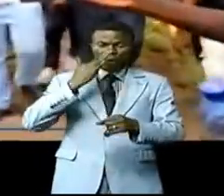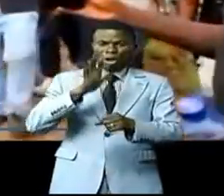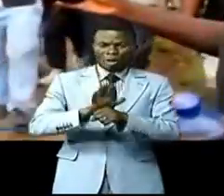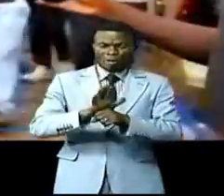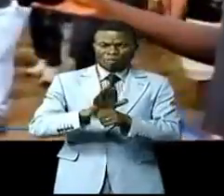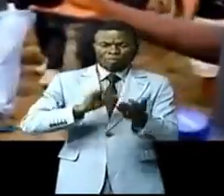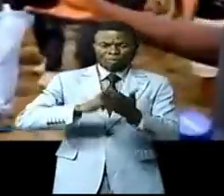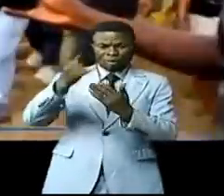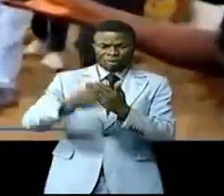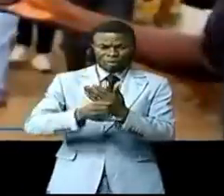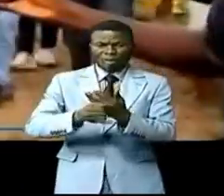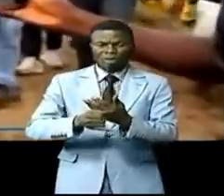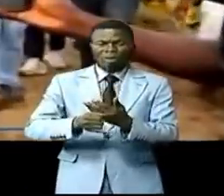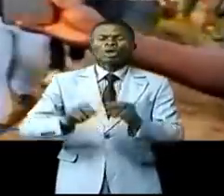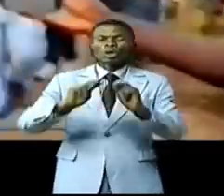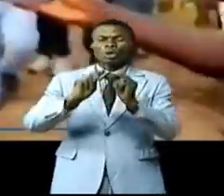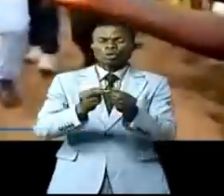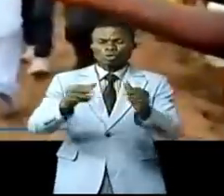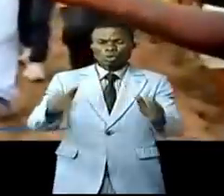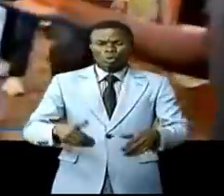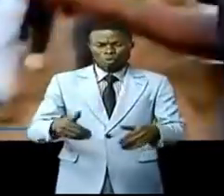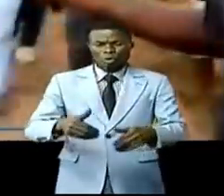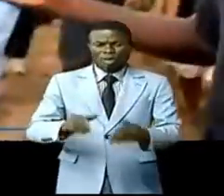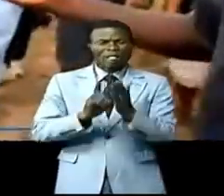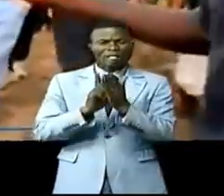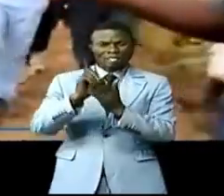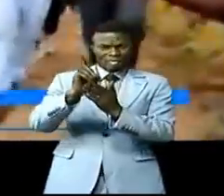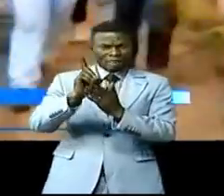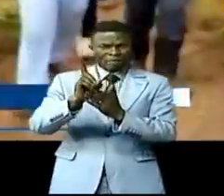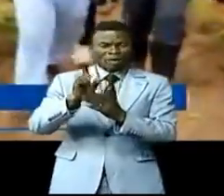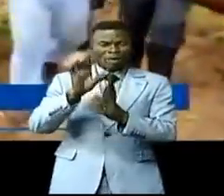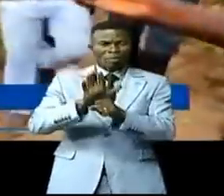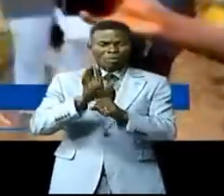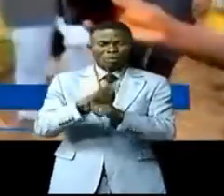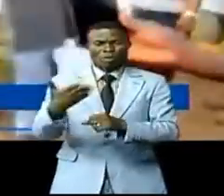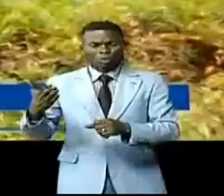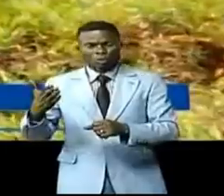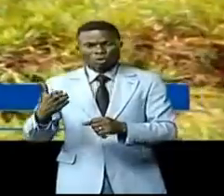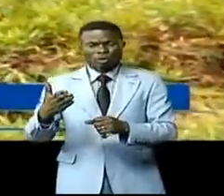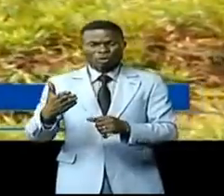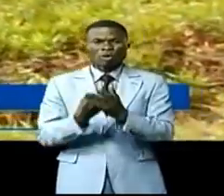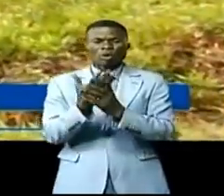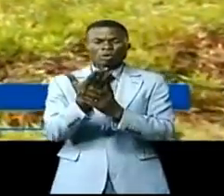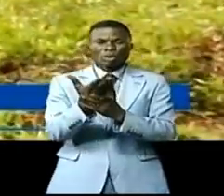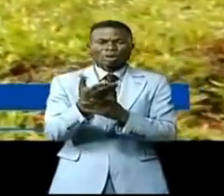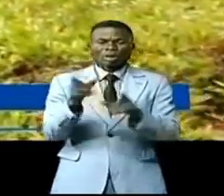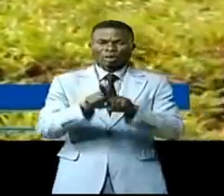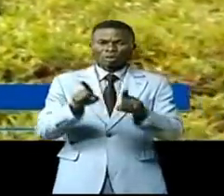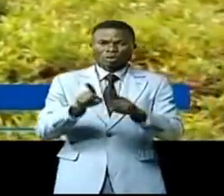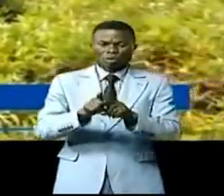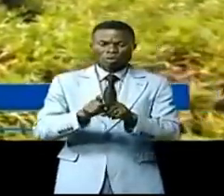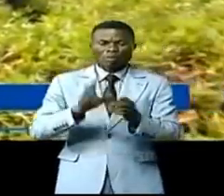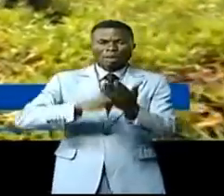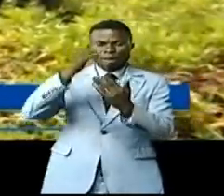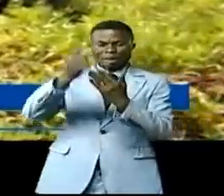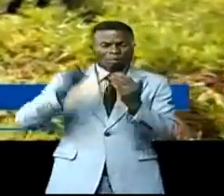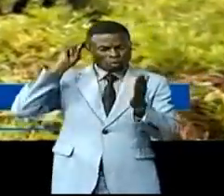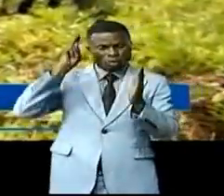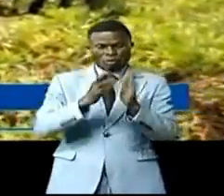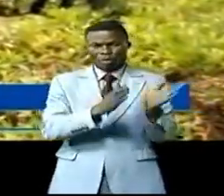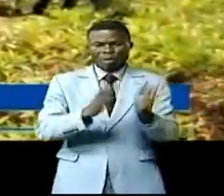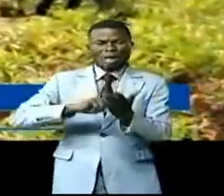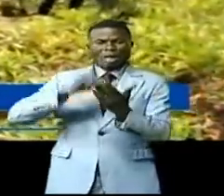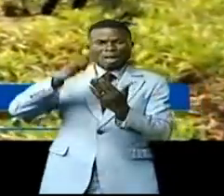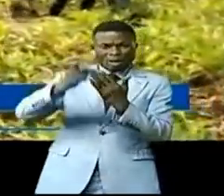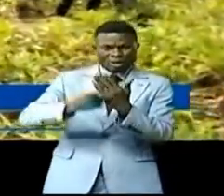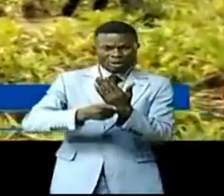des brigades agricoles en cours, il croit développer certaines chaînes de production comme repris dans le programme du gouvernement. Un programme